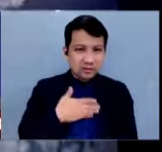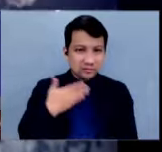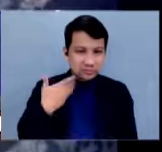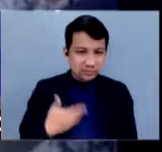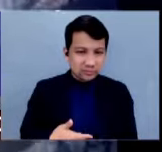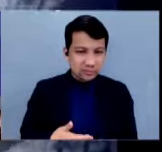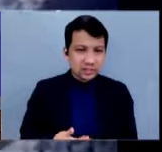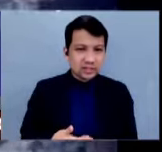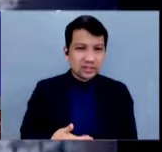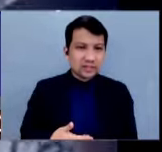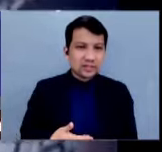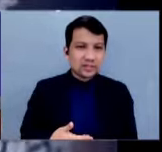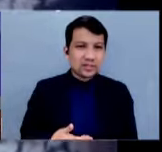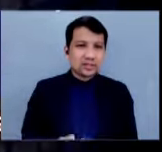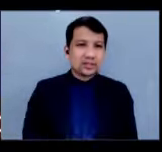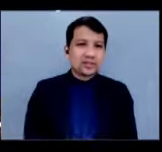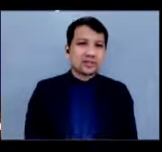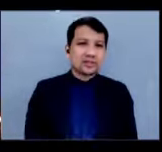pa rin?